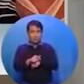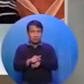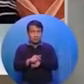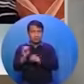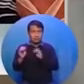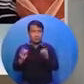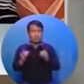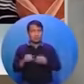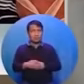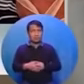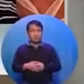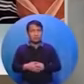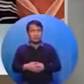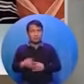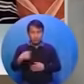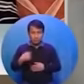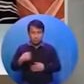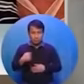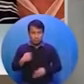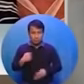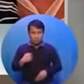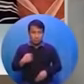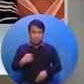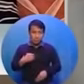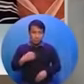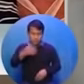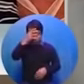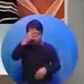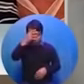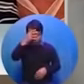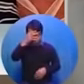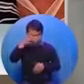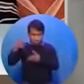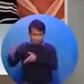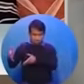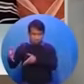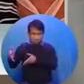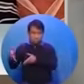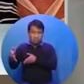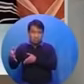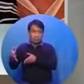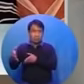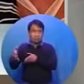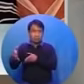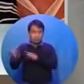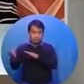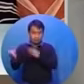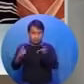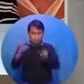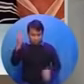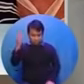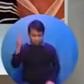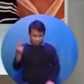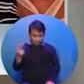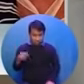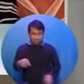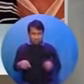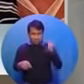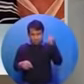lumayo. Kamag-anak ko sa father's side. Nang kamatay na po yung mga uncle ko,